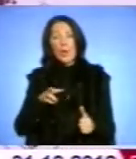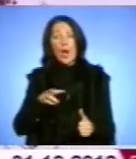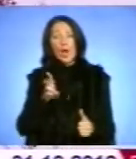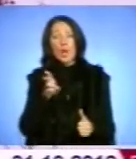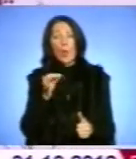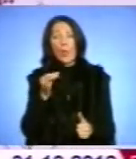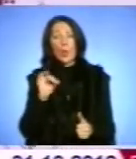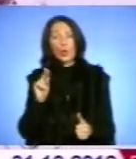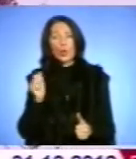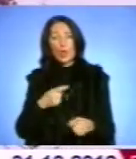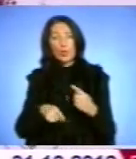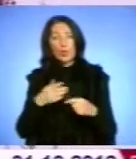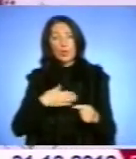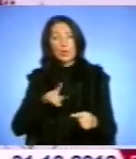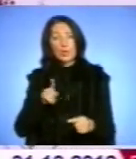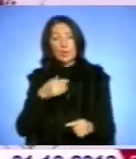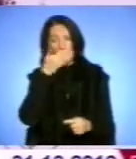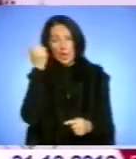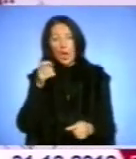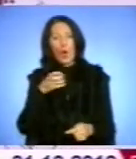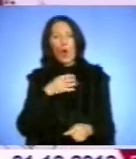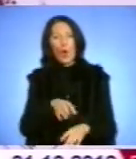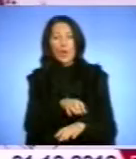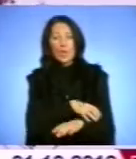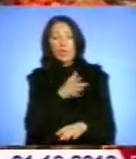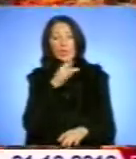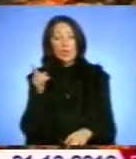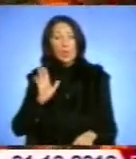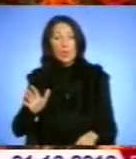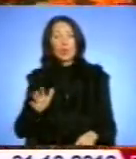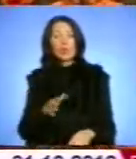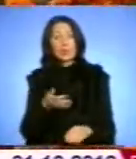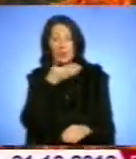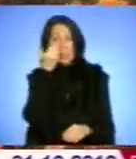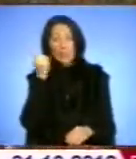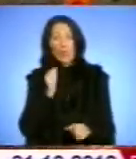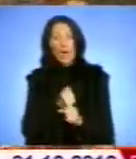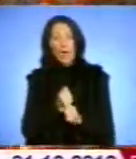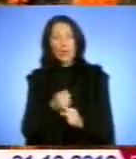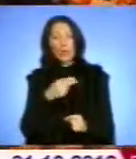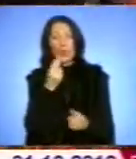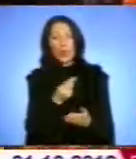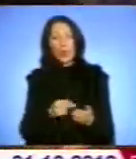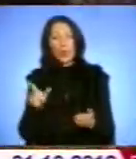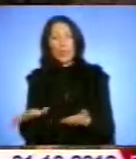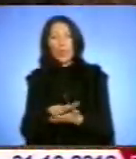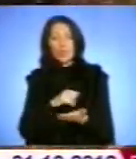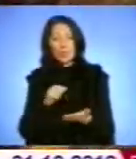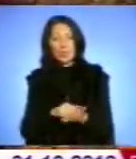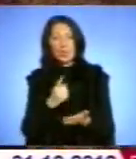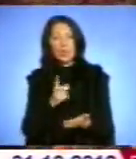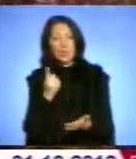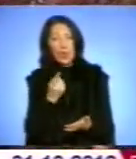до нас із забуття. У радянські часи воно було примусово забуте, а роботи художника знищені. Одним із перших, хто